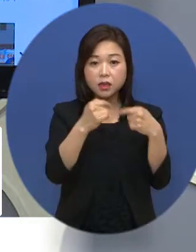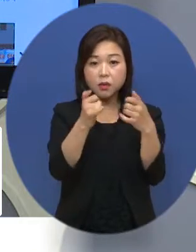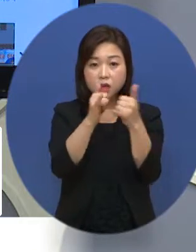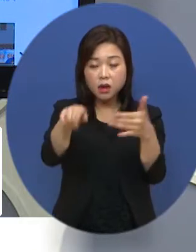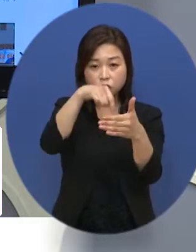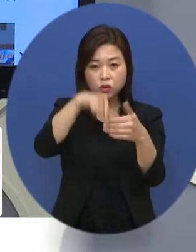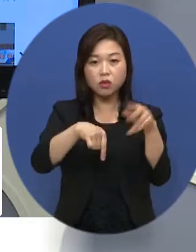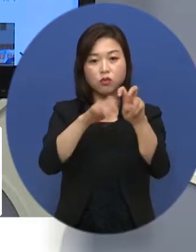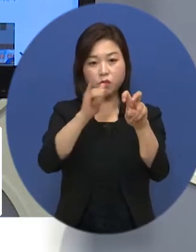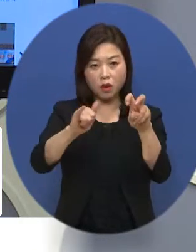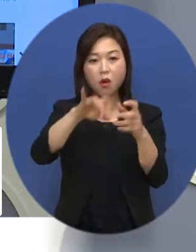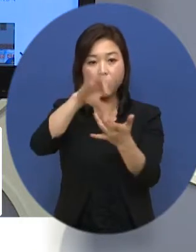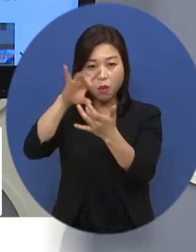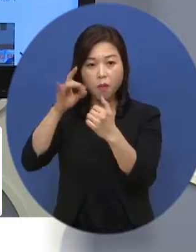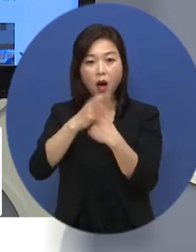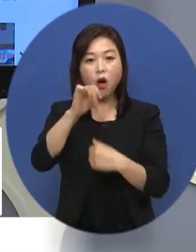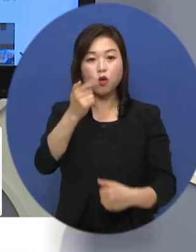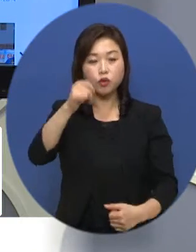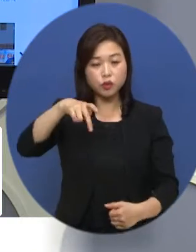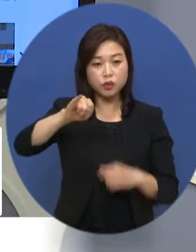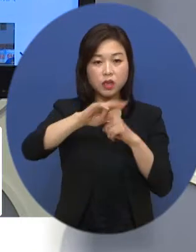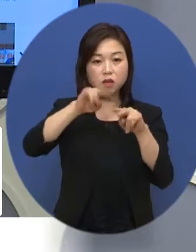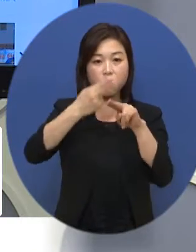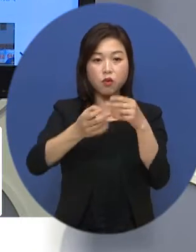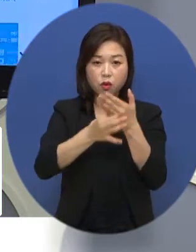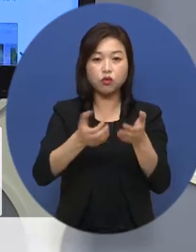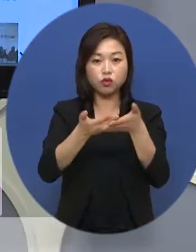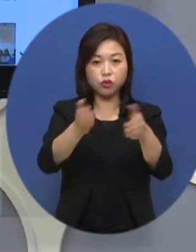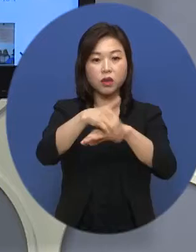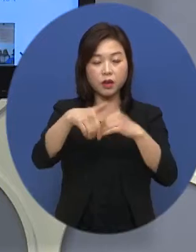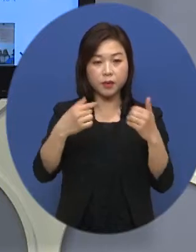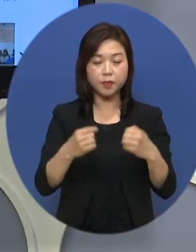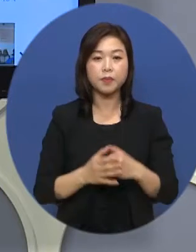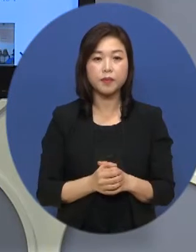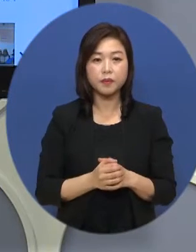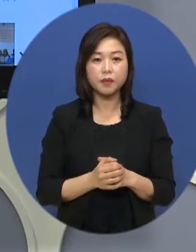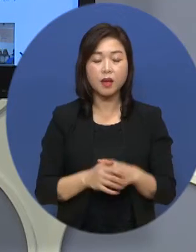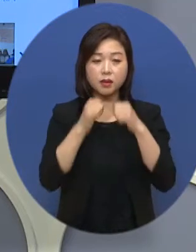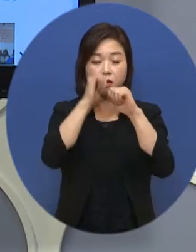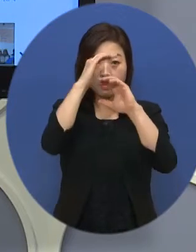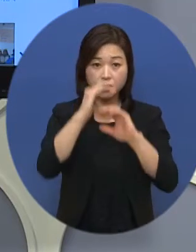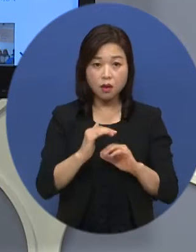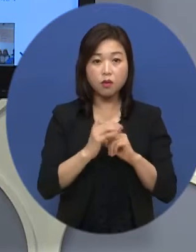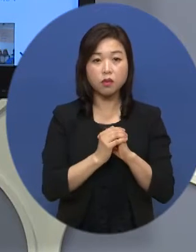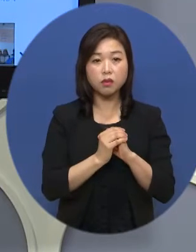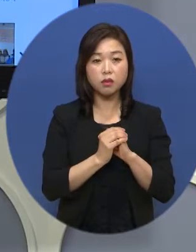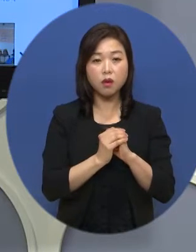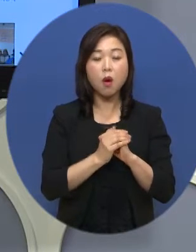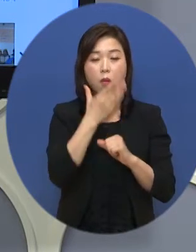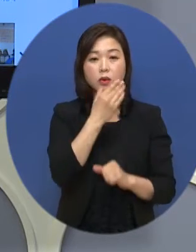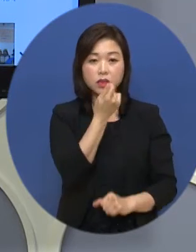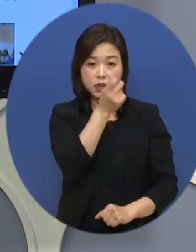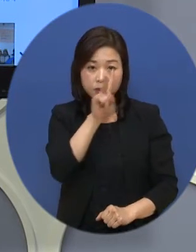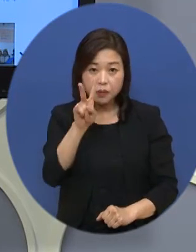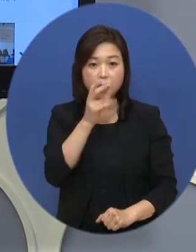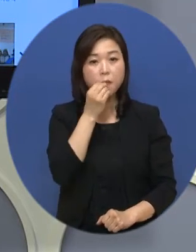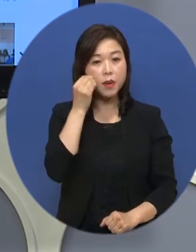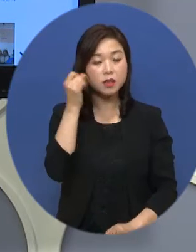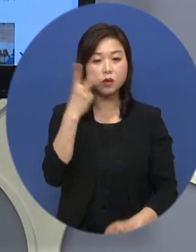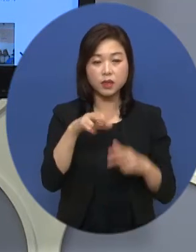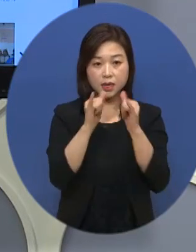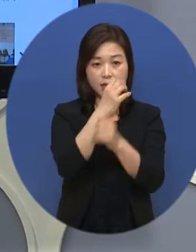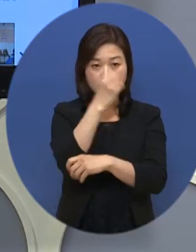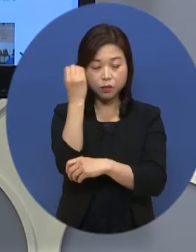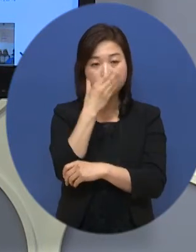20명을 추첨해 온누리 상품권을 지급할 예정입니다 이밖에 자세한 사항은 욀 페니스 홈페이지와 장애인 신문